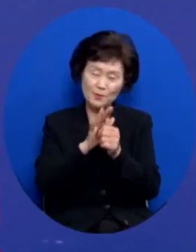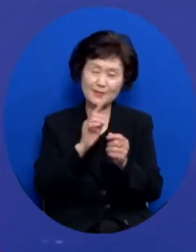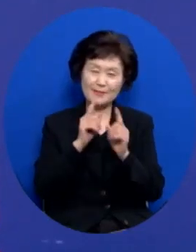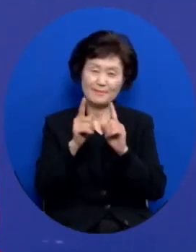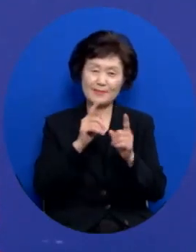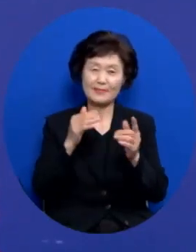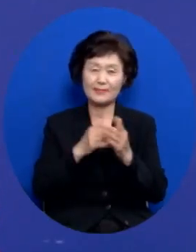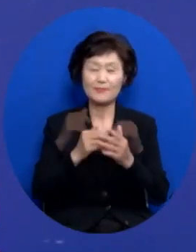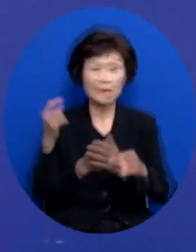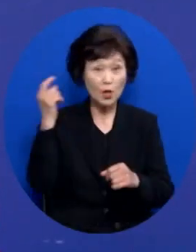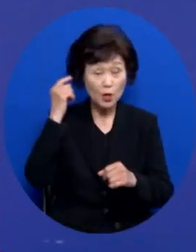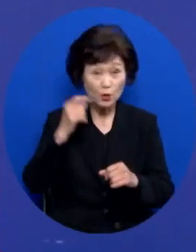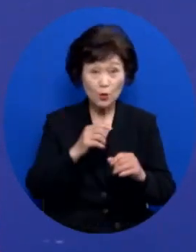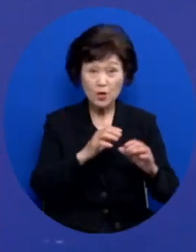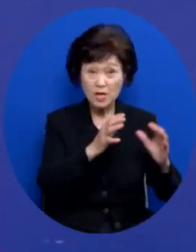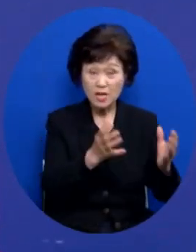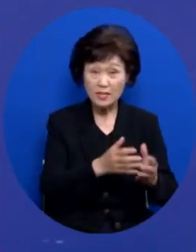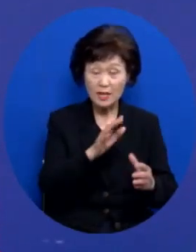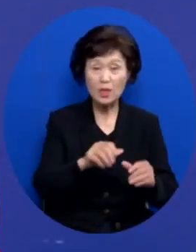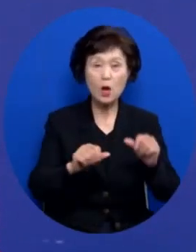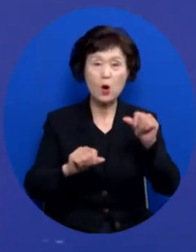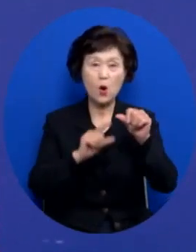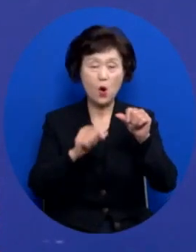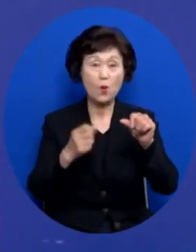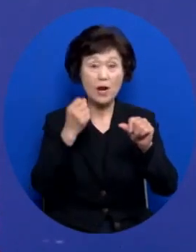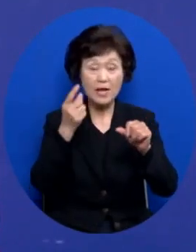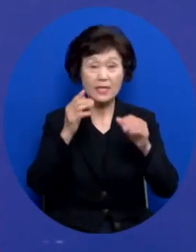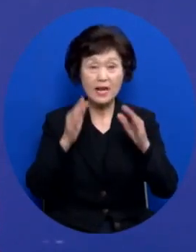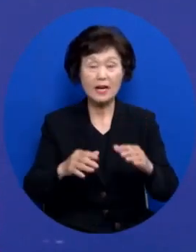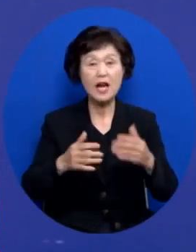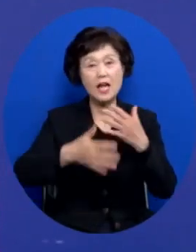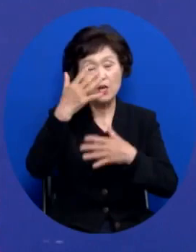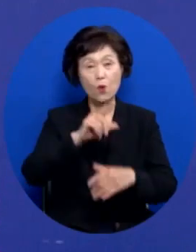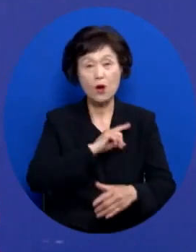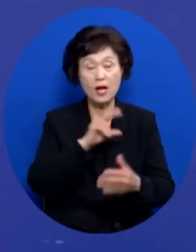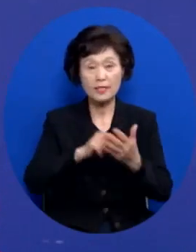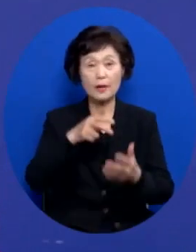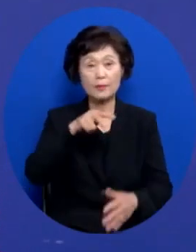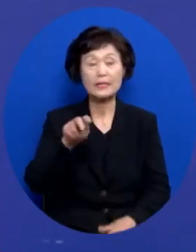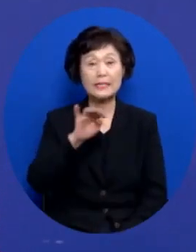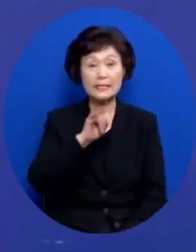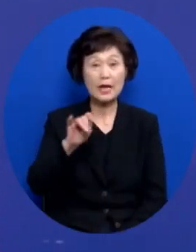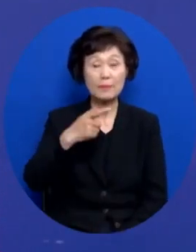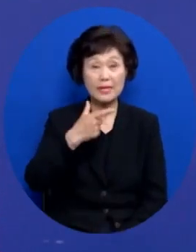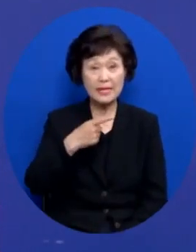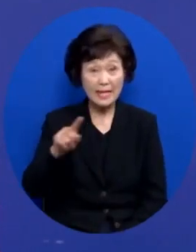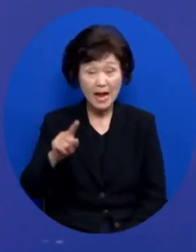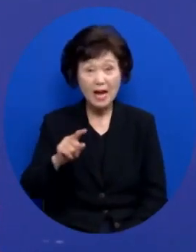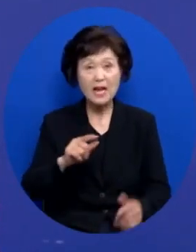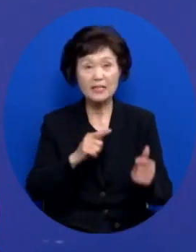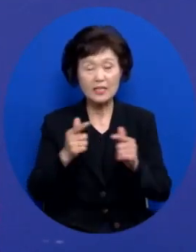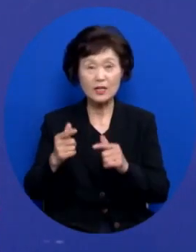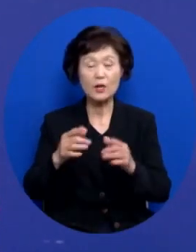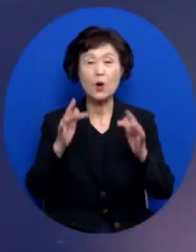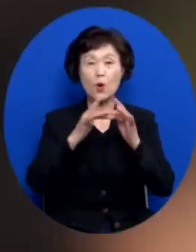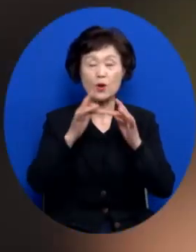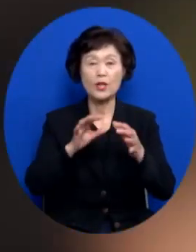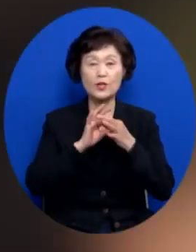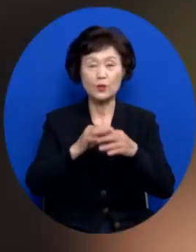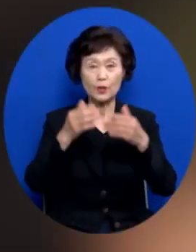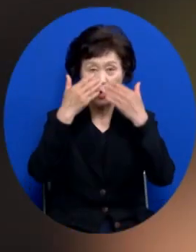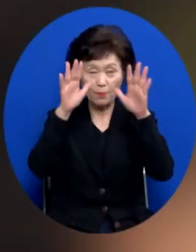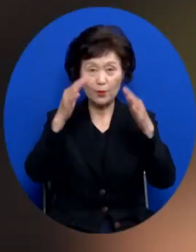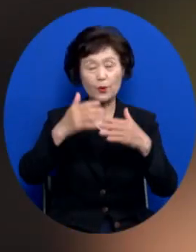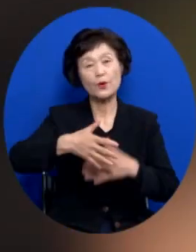한국 순교자의 소리가 5월 한 달 동안 영화 사비나 그리스도를 위한 고난 나치 시대를 온라인으로 무료 상영합니다